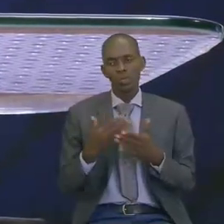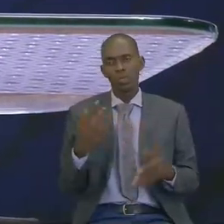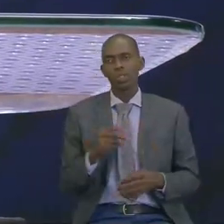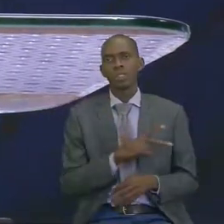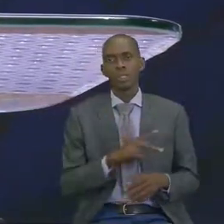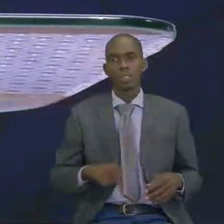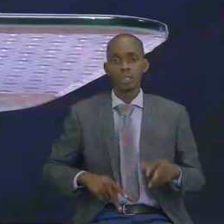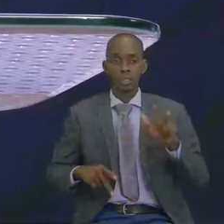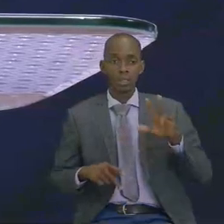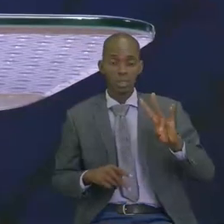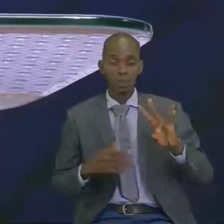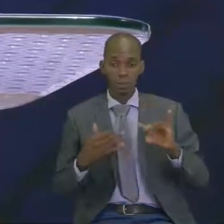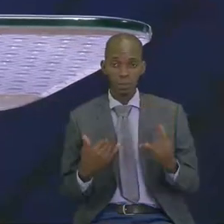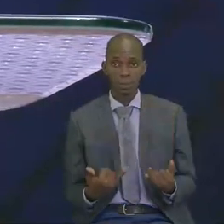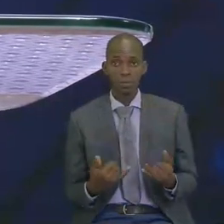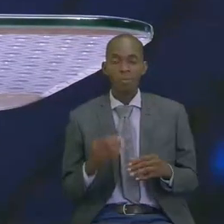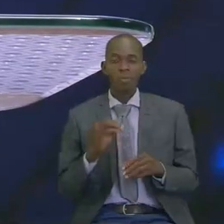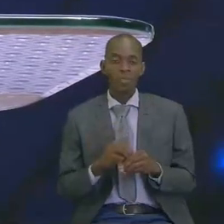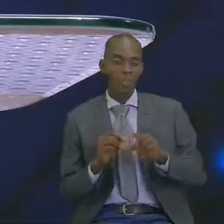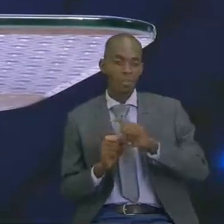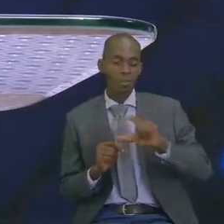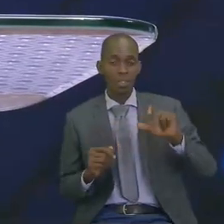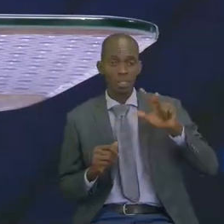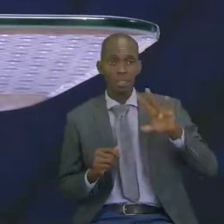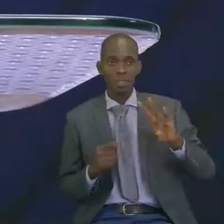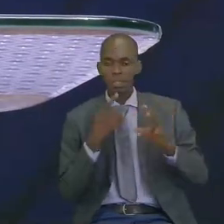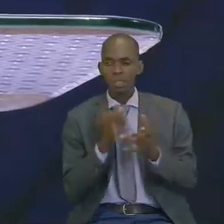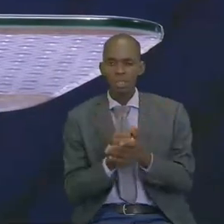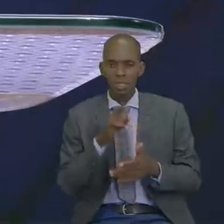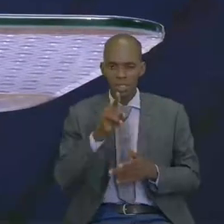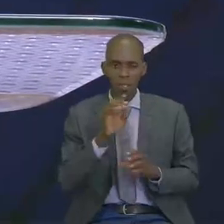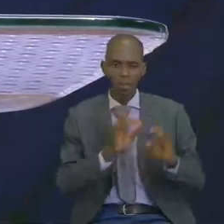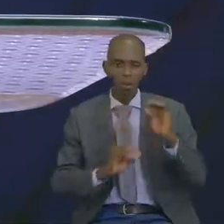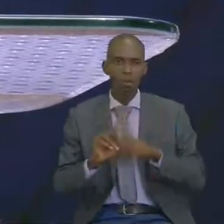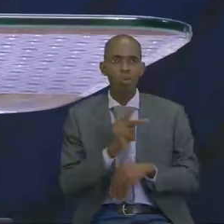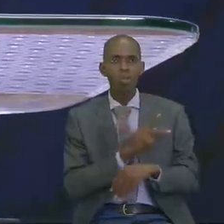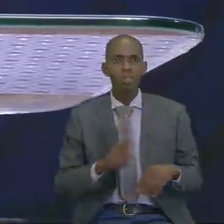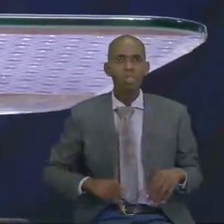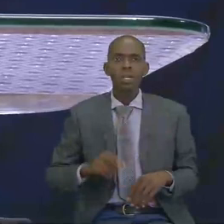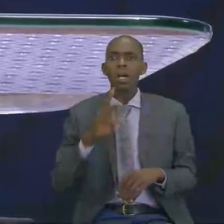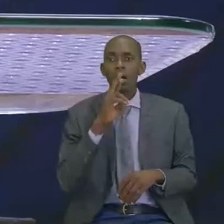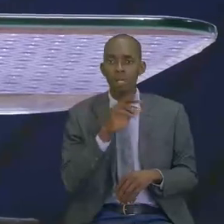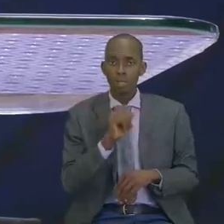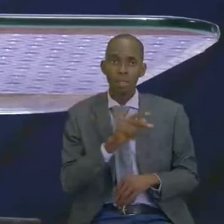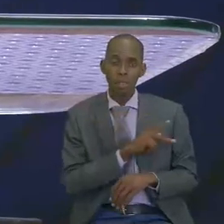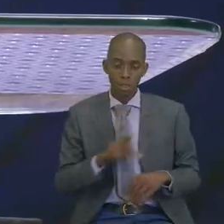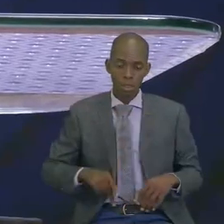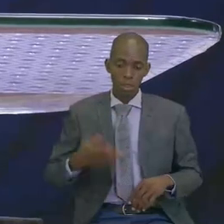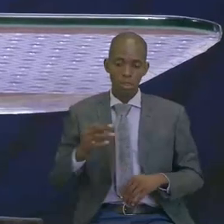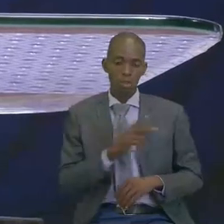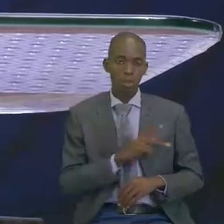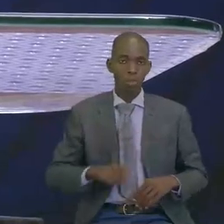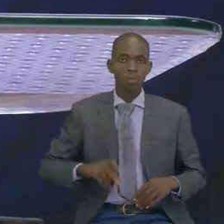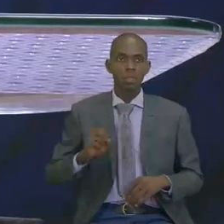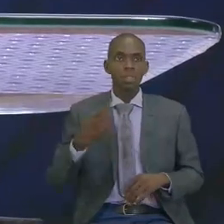dit, il dit au roi, tu es le roi des rois, car le Dieu des